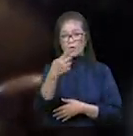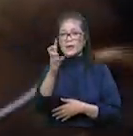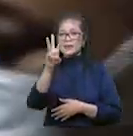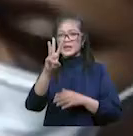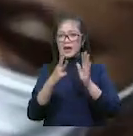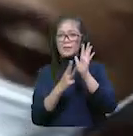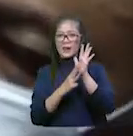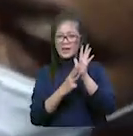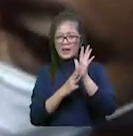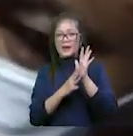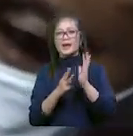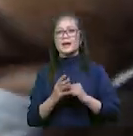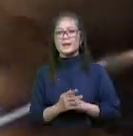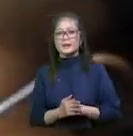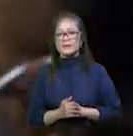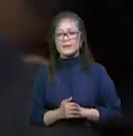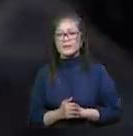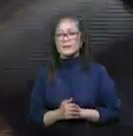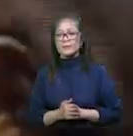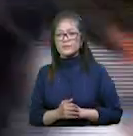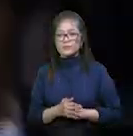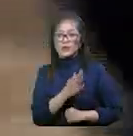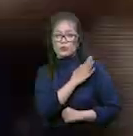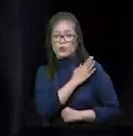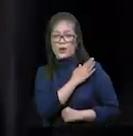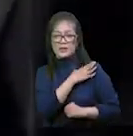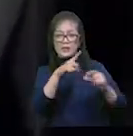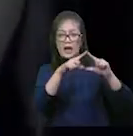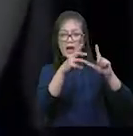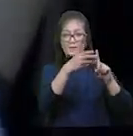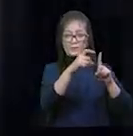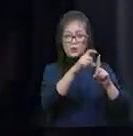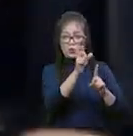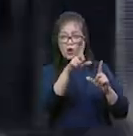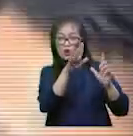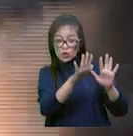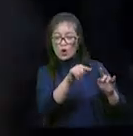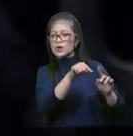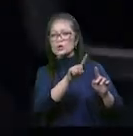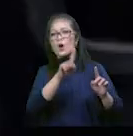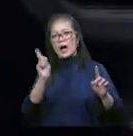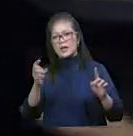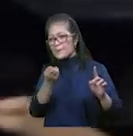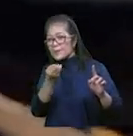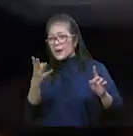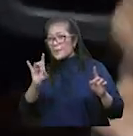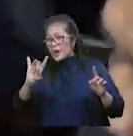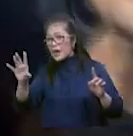rupiah. Tak hanya menyeret Bupati Abdul Latif Amin, jual beli jabatan di Kabupaten Bangkalan juga menyeret 5 kepala dinas